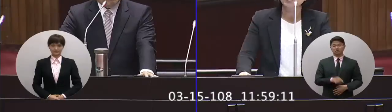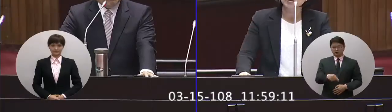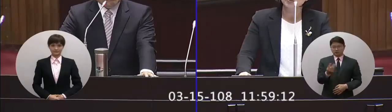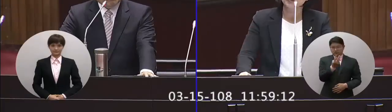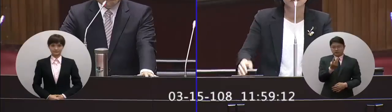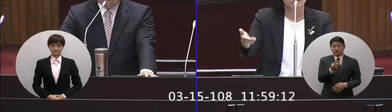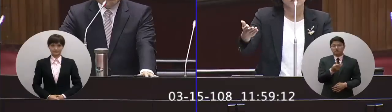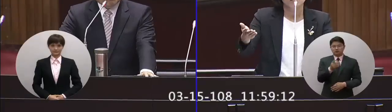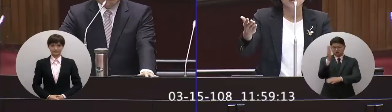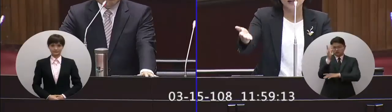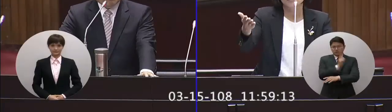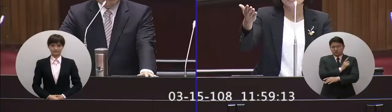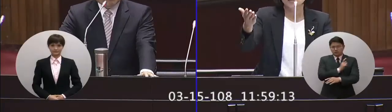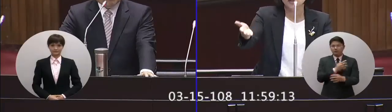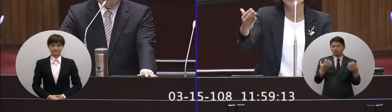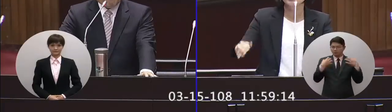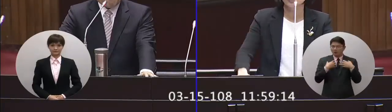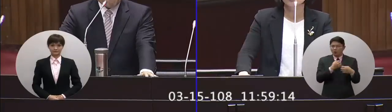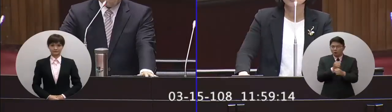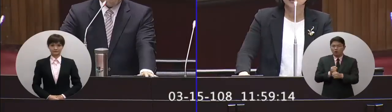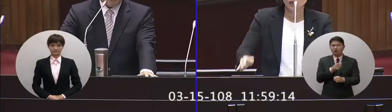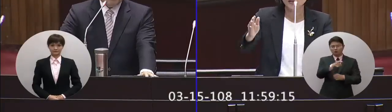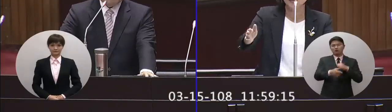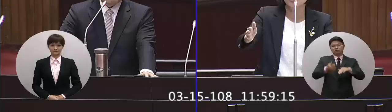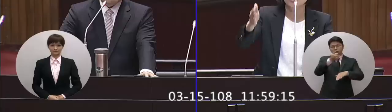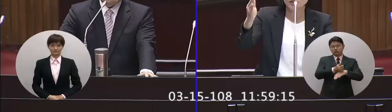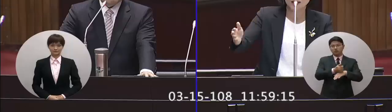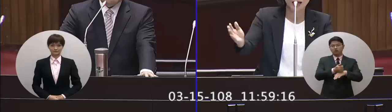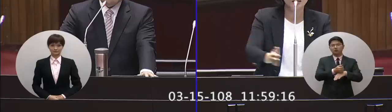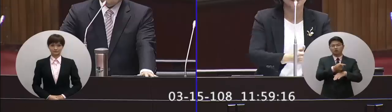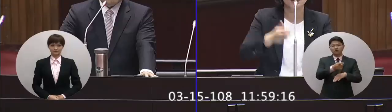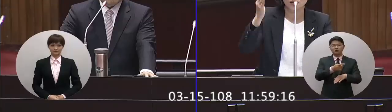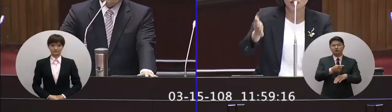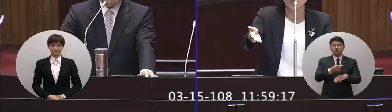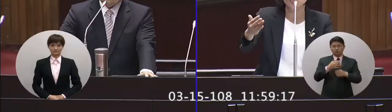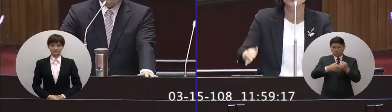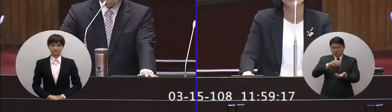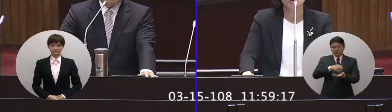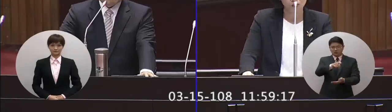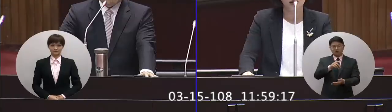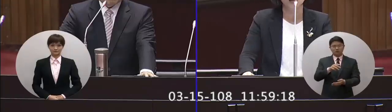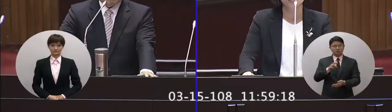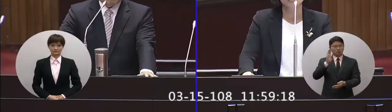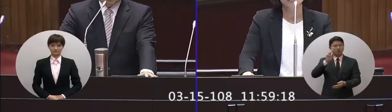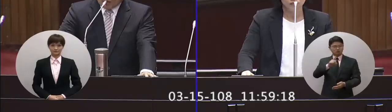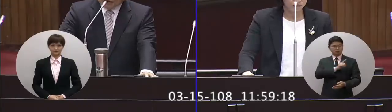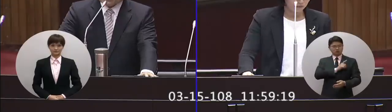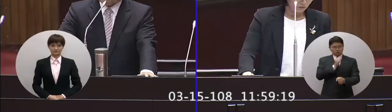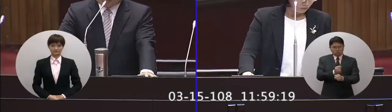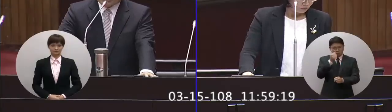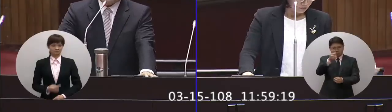府本身可以做的部分，在你的任上，可不可以向大家保证你会做到最好？